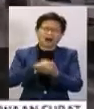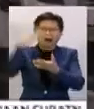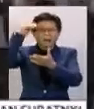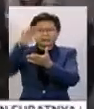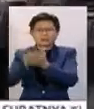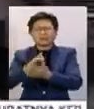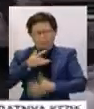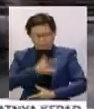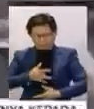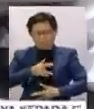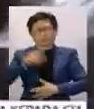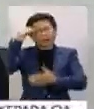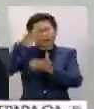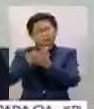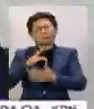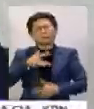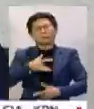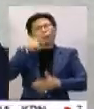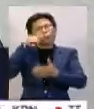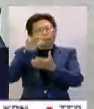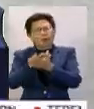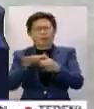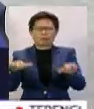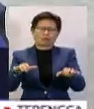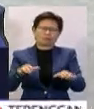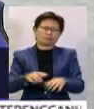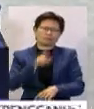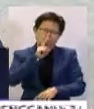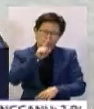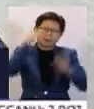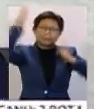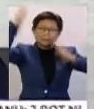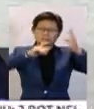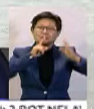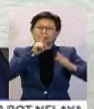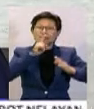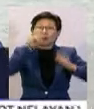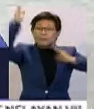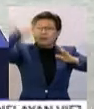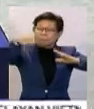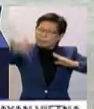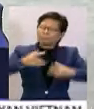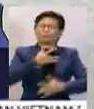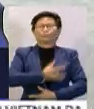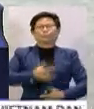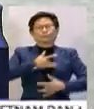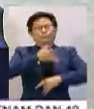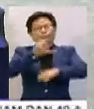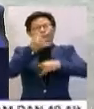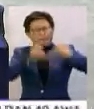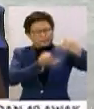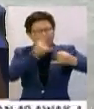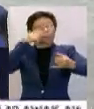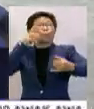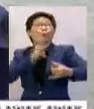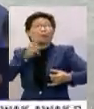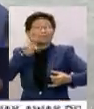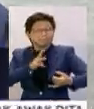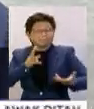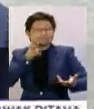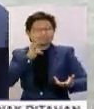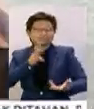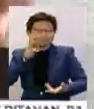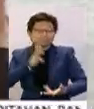dia appreciate lah apa yang dia buat. Memang negara patut appreciate jasa wanita